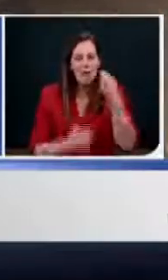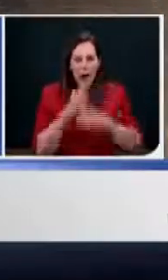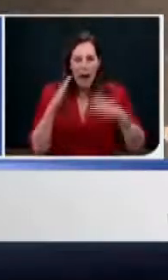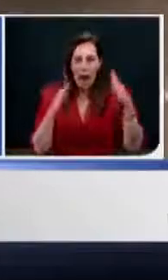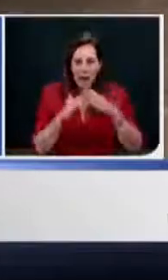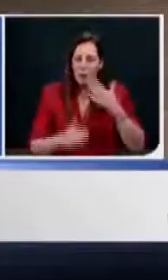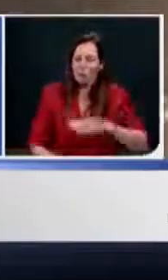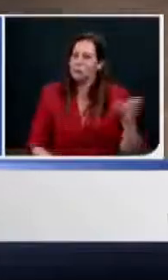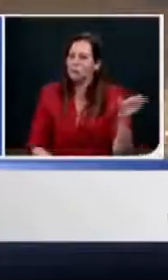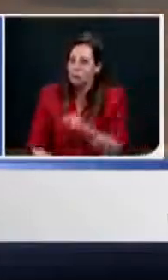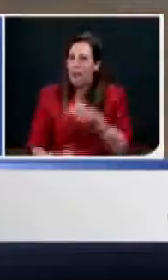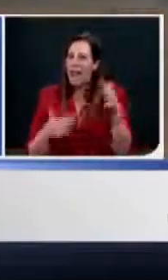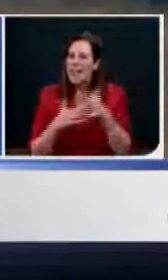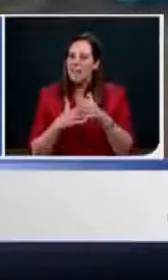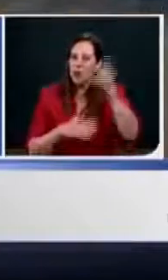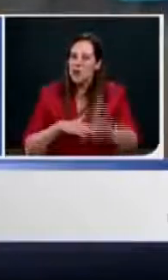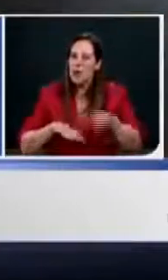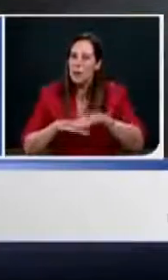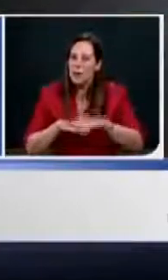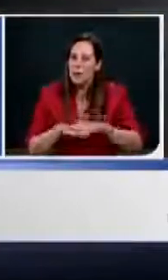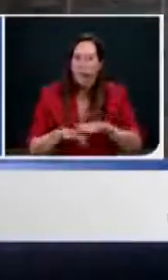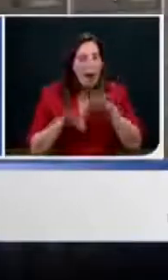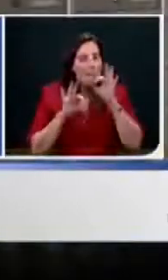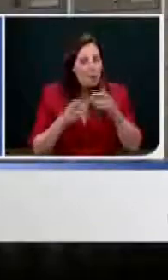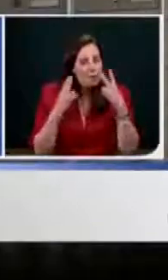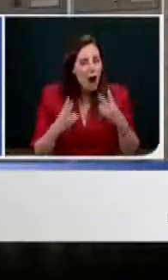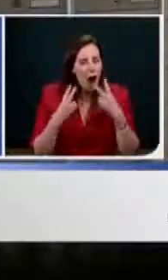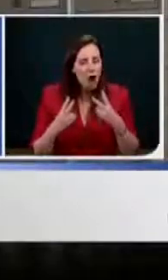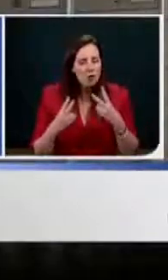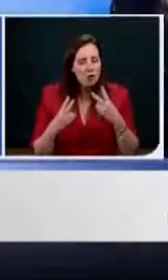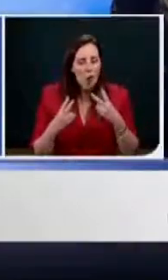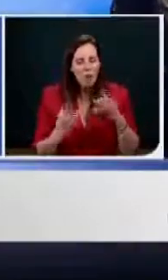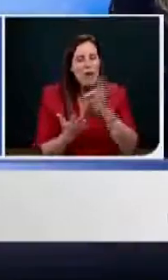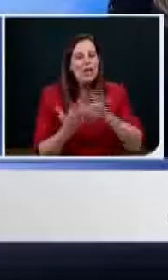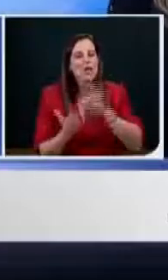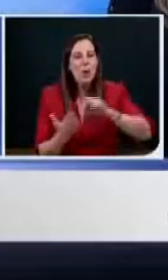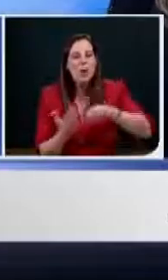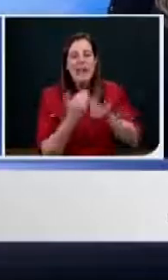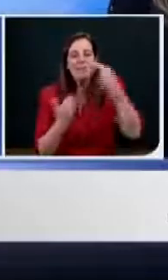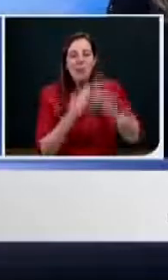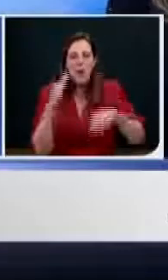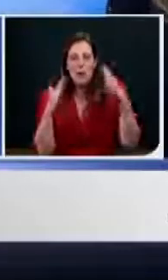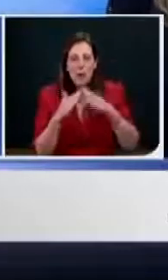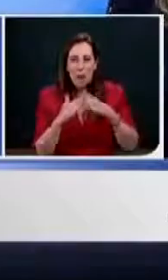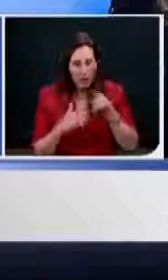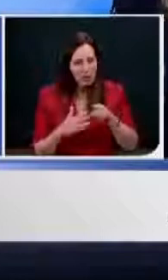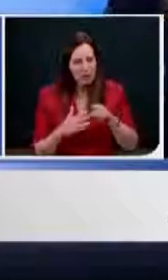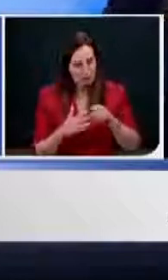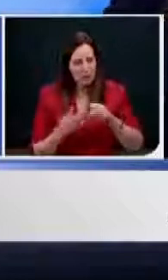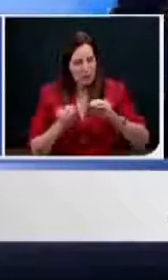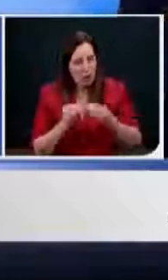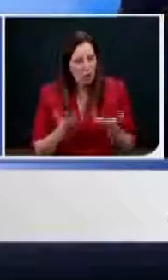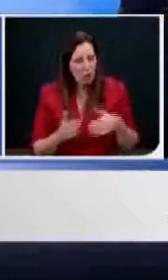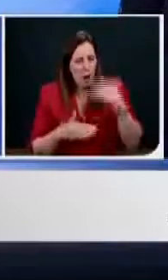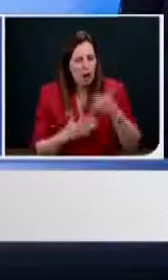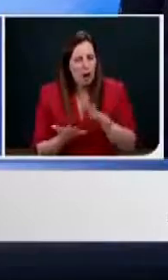פסקו, שכן אפשר להכניס מהנדס. אז ממש להכניס את זה, אתה אומר, לשלב החוזה לפני קניית הדירה, זה יחסוך המון כאב